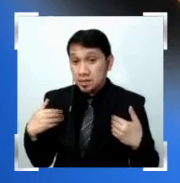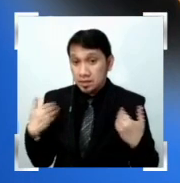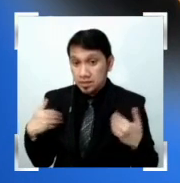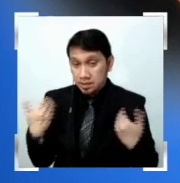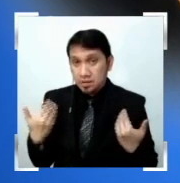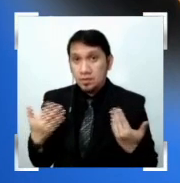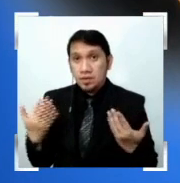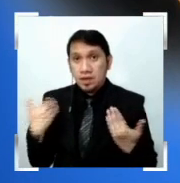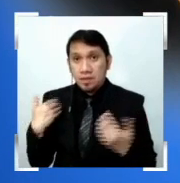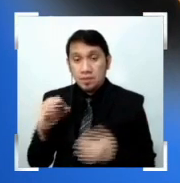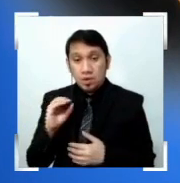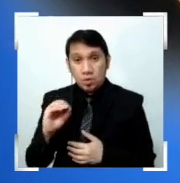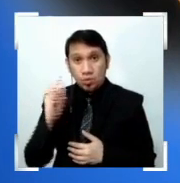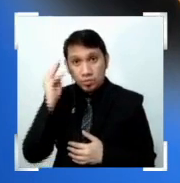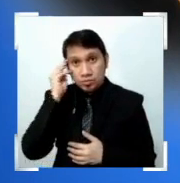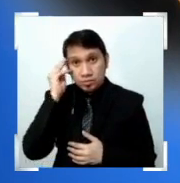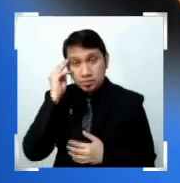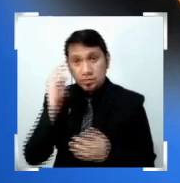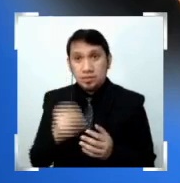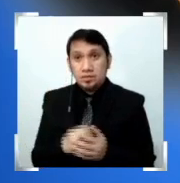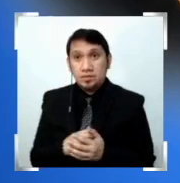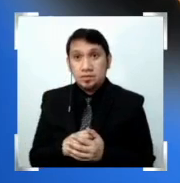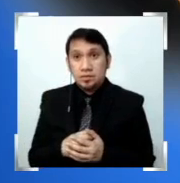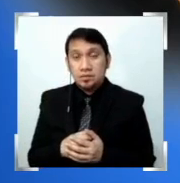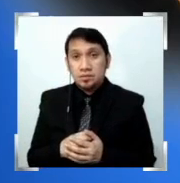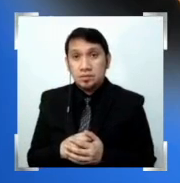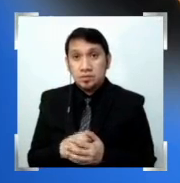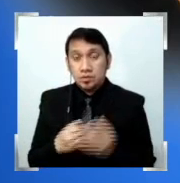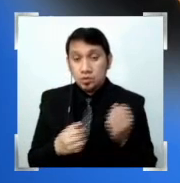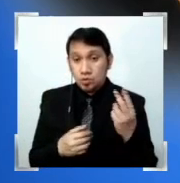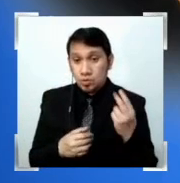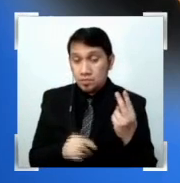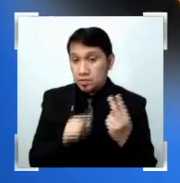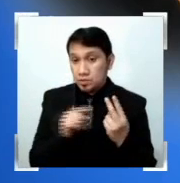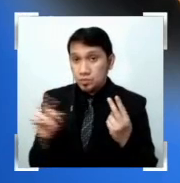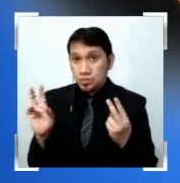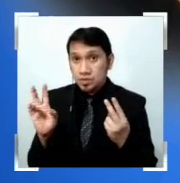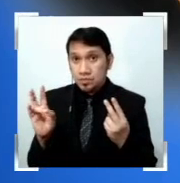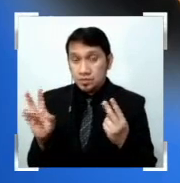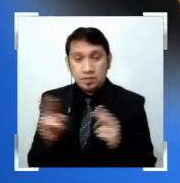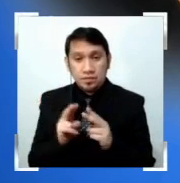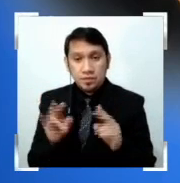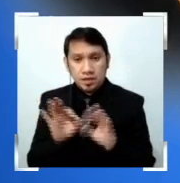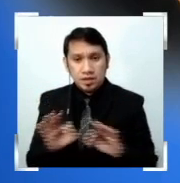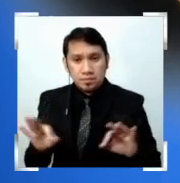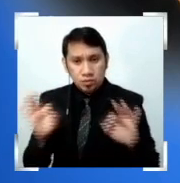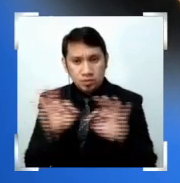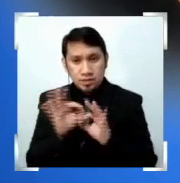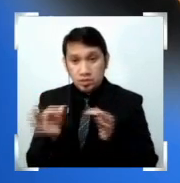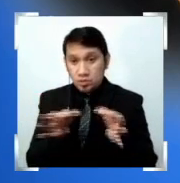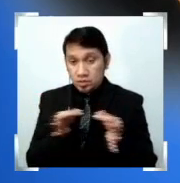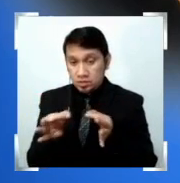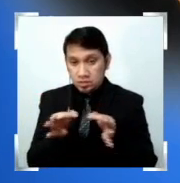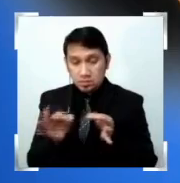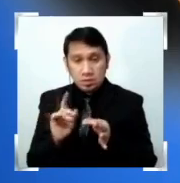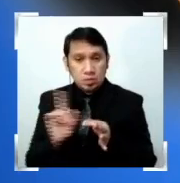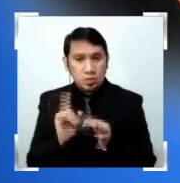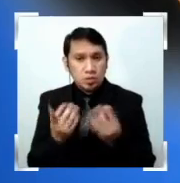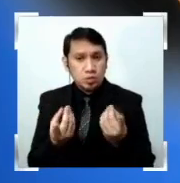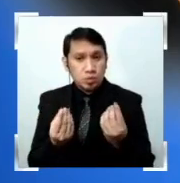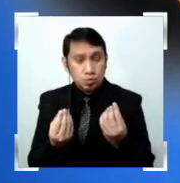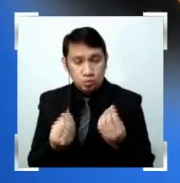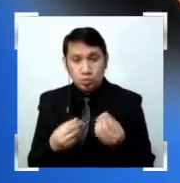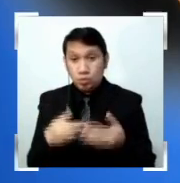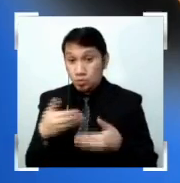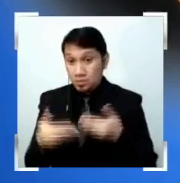no? 12 to 17 years old. So very important din na explain sa kanila yung gagawin na